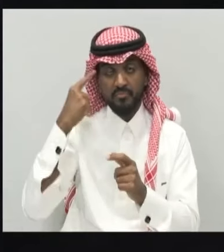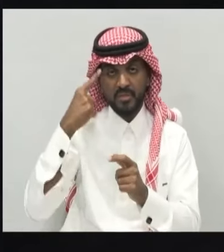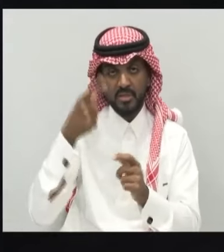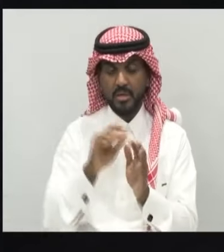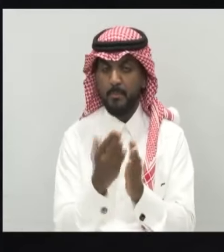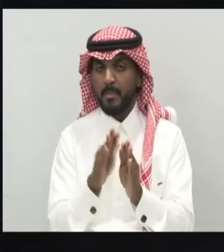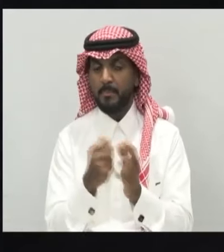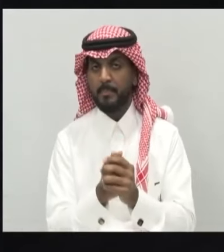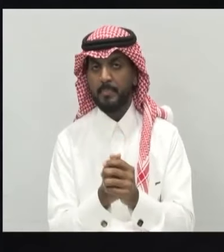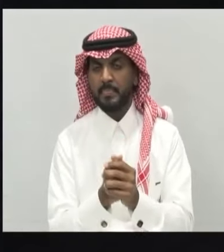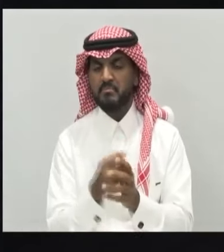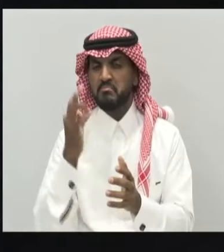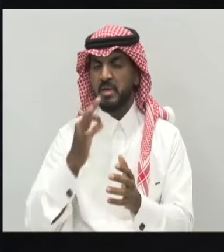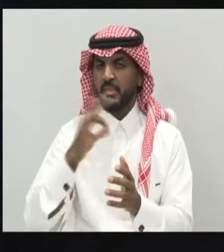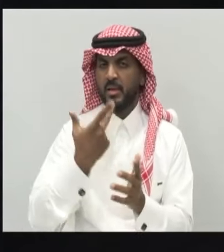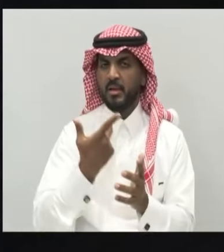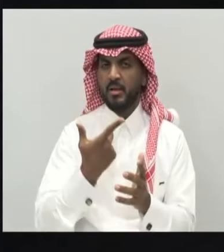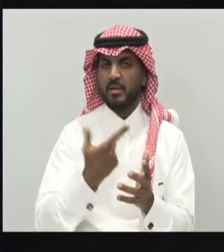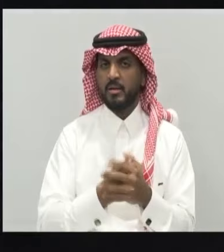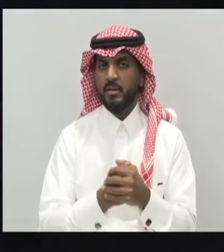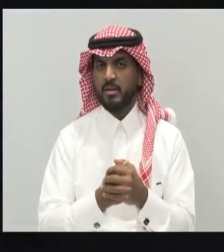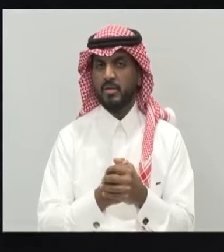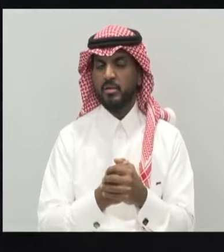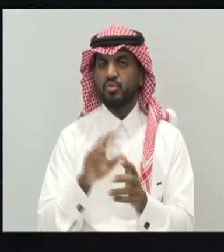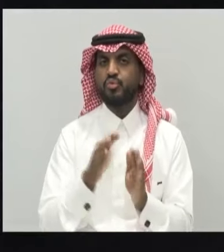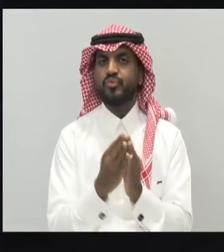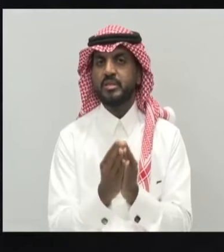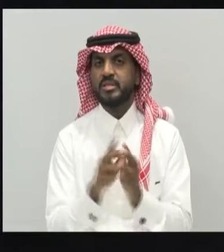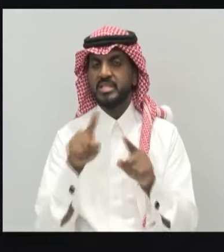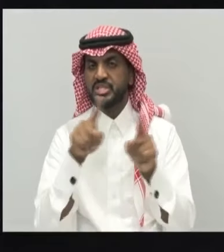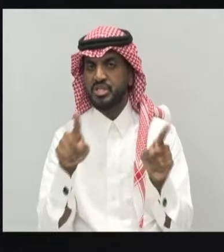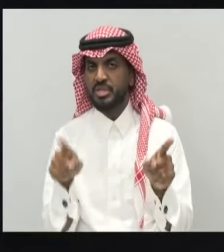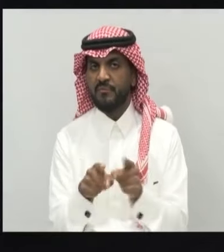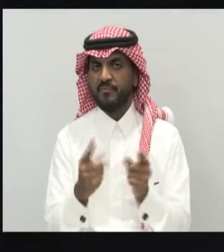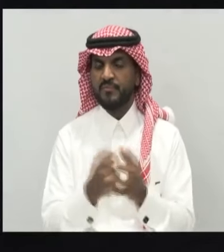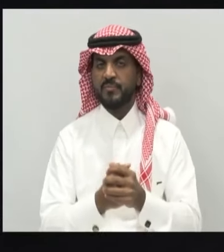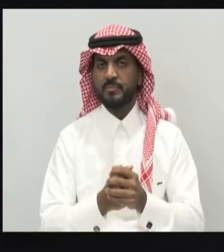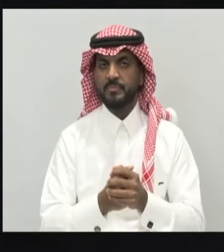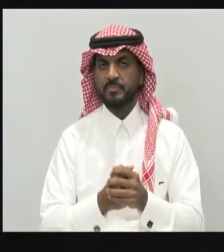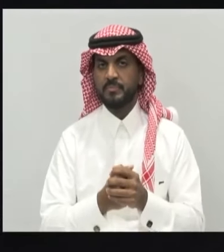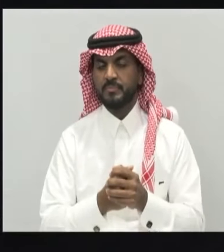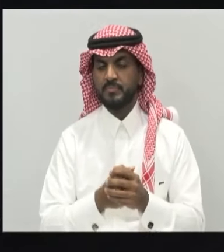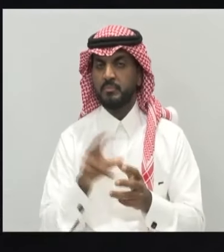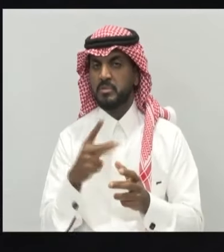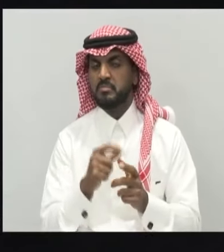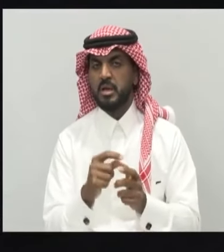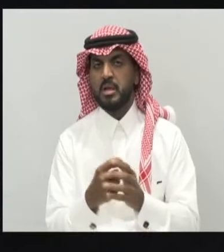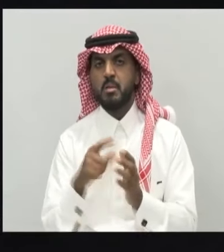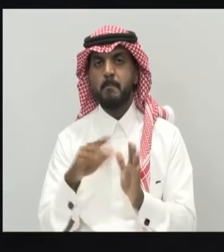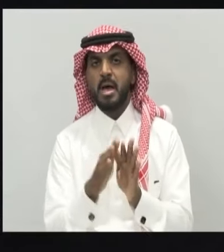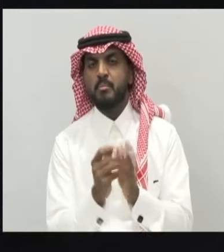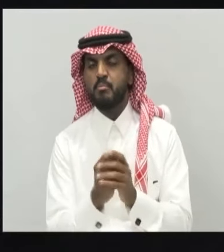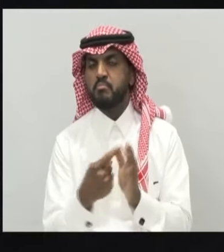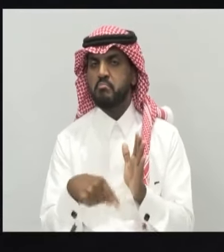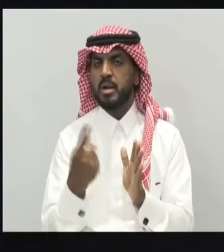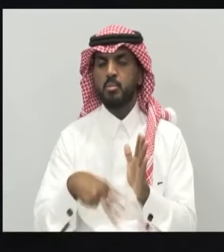كم كم مثل كم كم عرض غرفه الصف بالنسبه للباب مره واحده مرتين